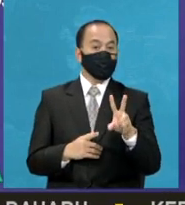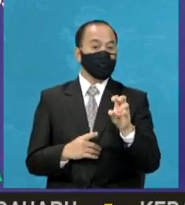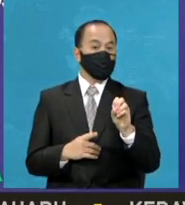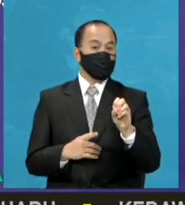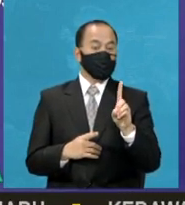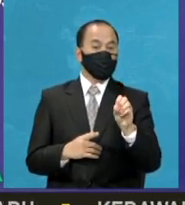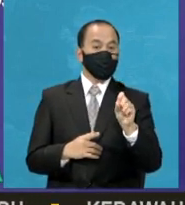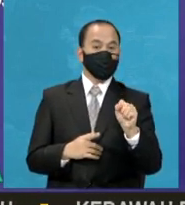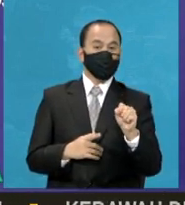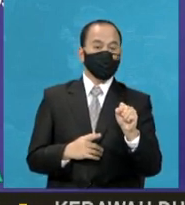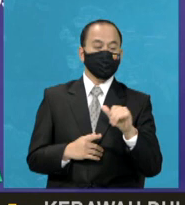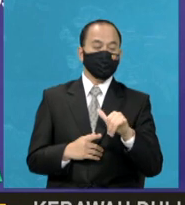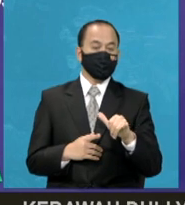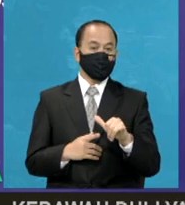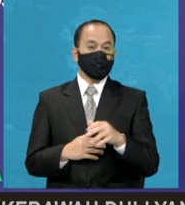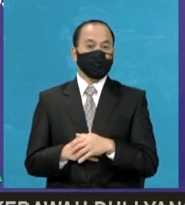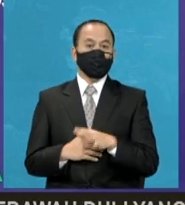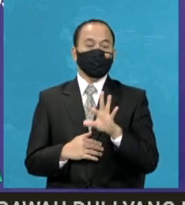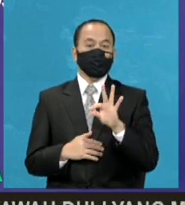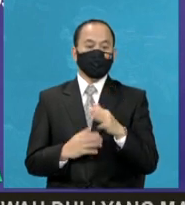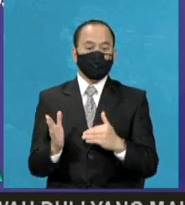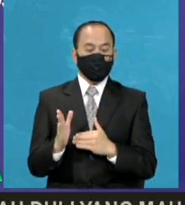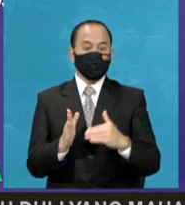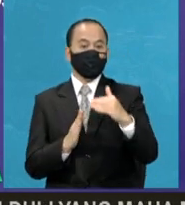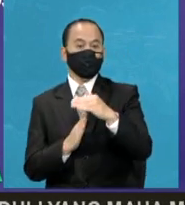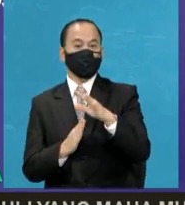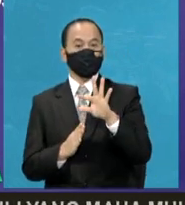adalah masing-masing melebihi 90